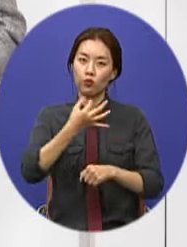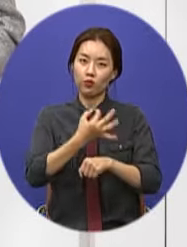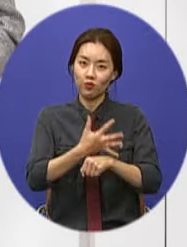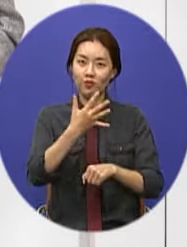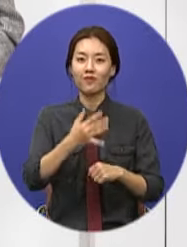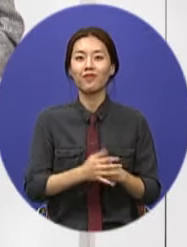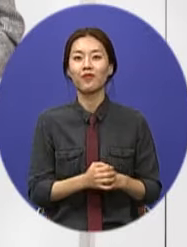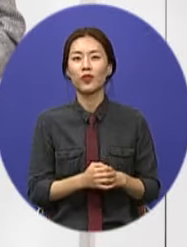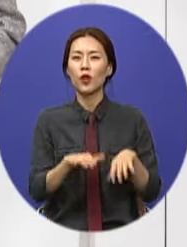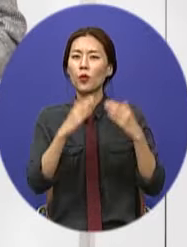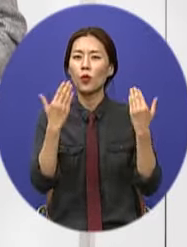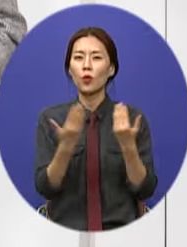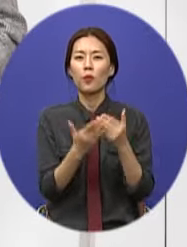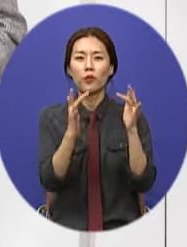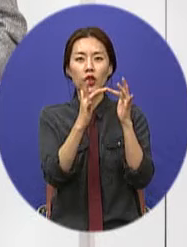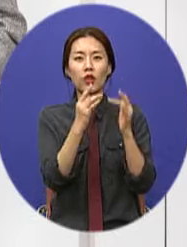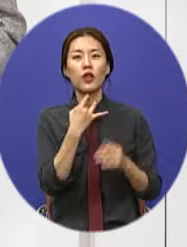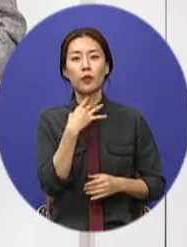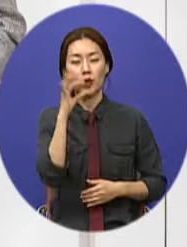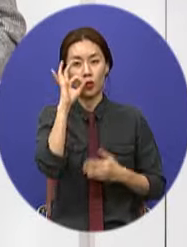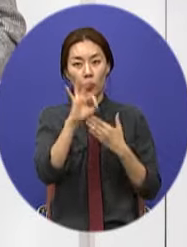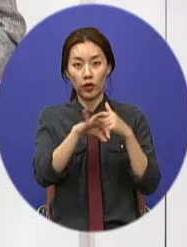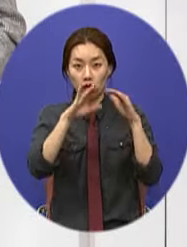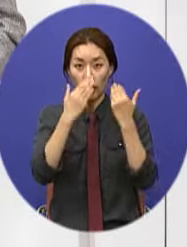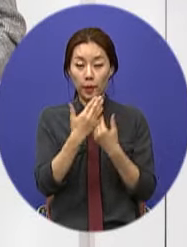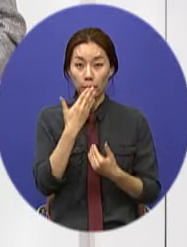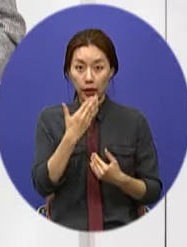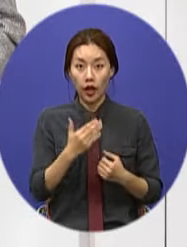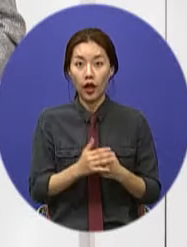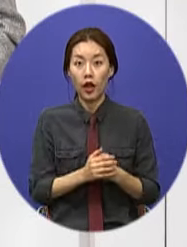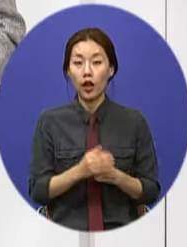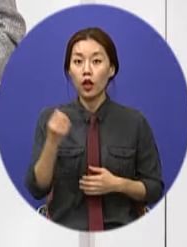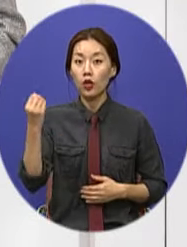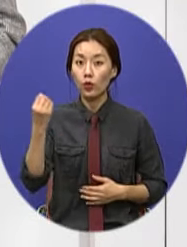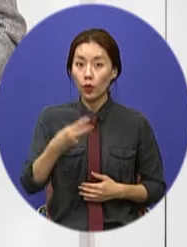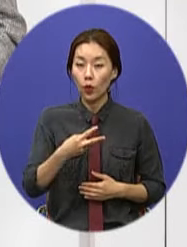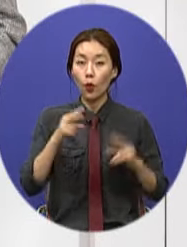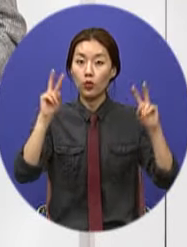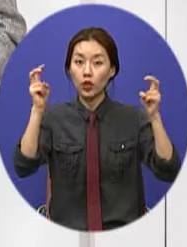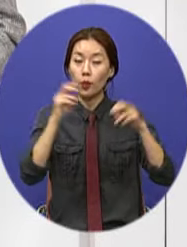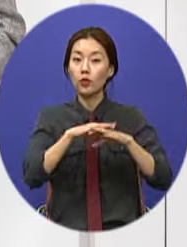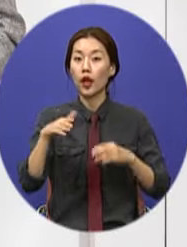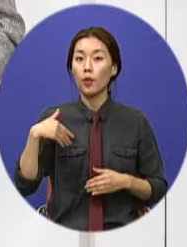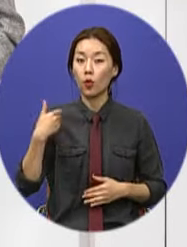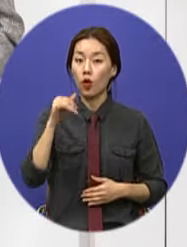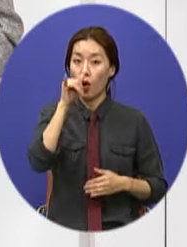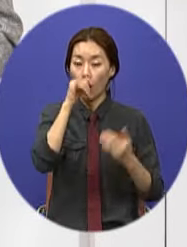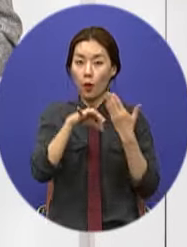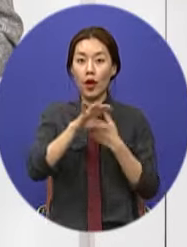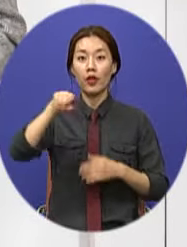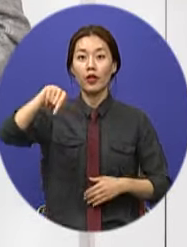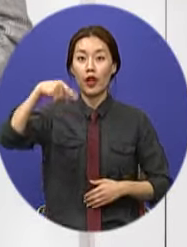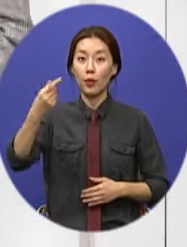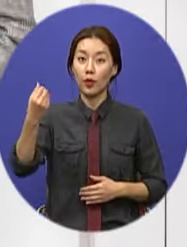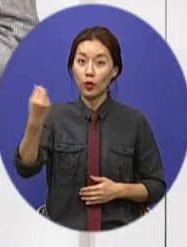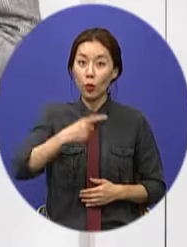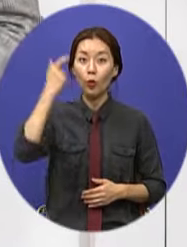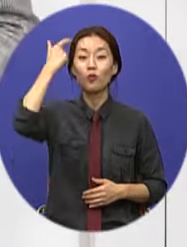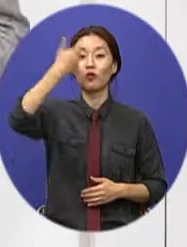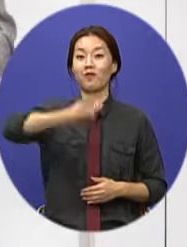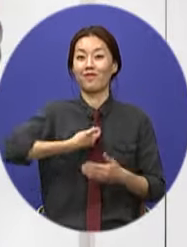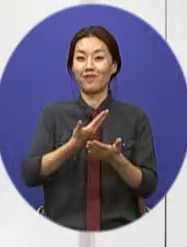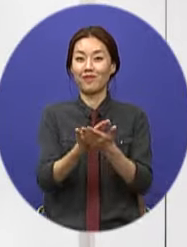예. 모든 거를 뭐 인터넷 들어가면 다 나오니까. 그게. 저는. 아버님. 예. 또 예. 제목 모르는 노래 있으면 다음번에 또 물어봐